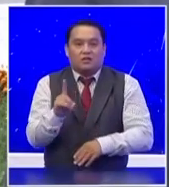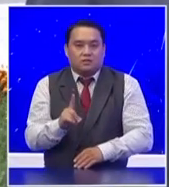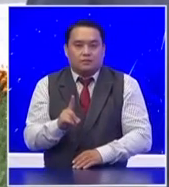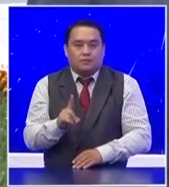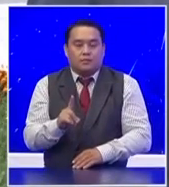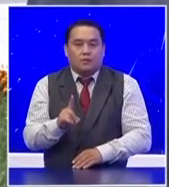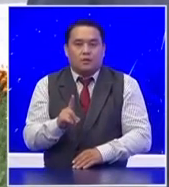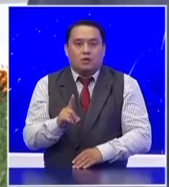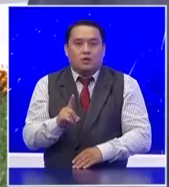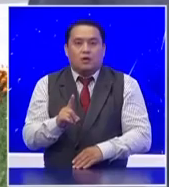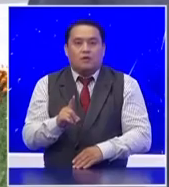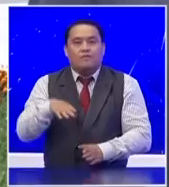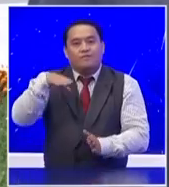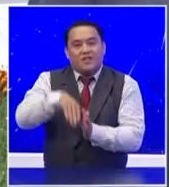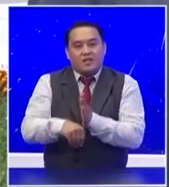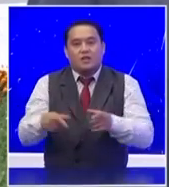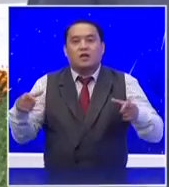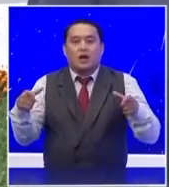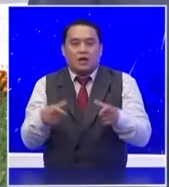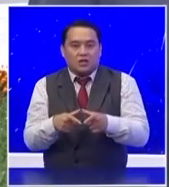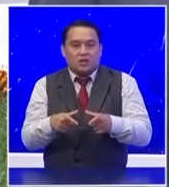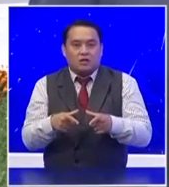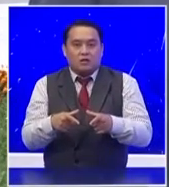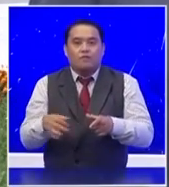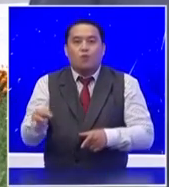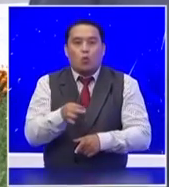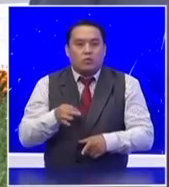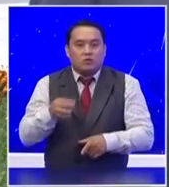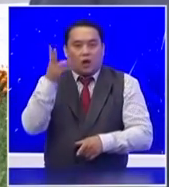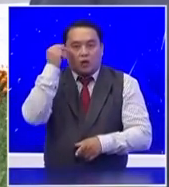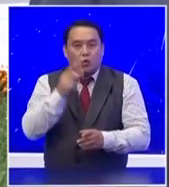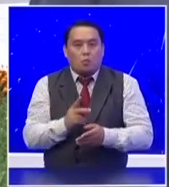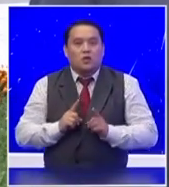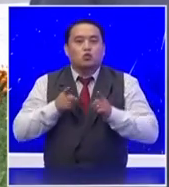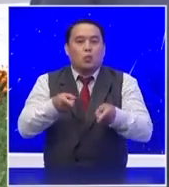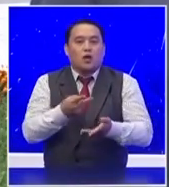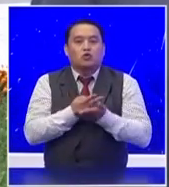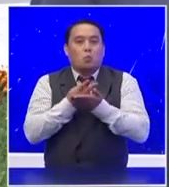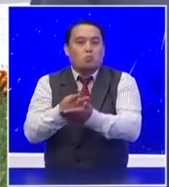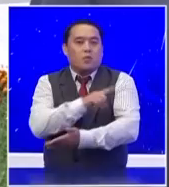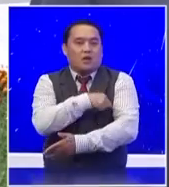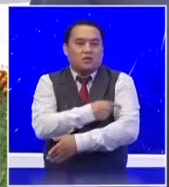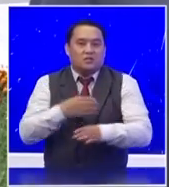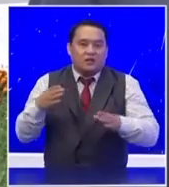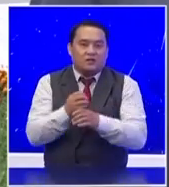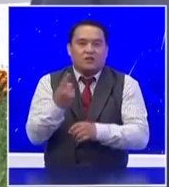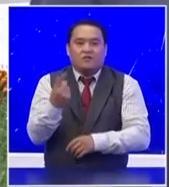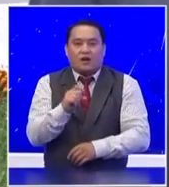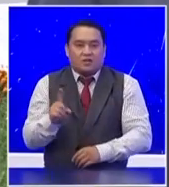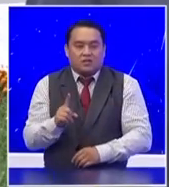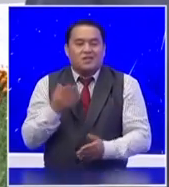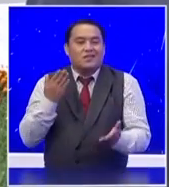этого, за счет введения карантинных мер в области количество поступающих в больницы снизилось тоже в 2 раза.